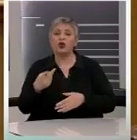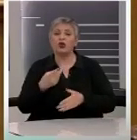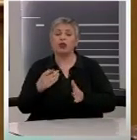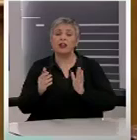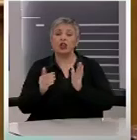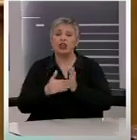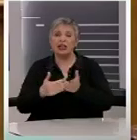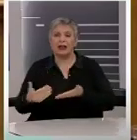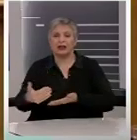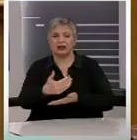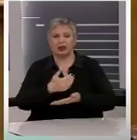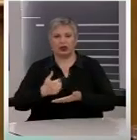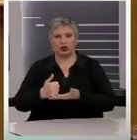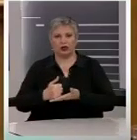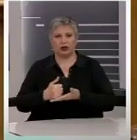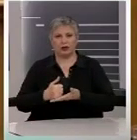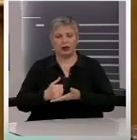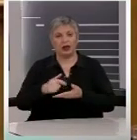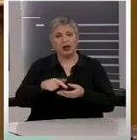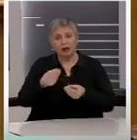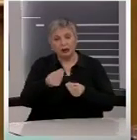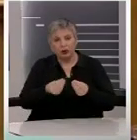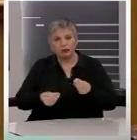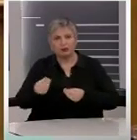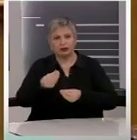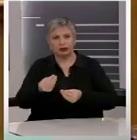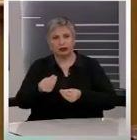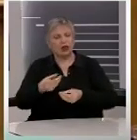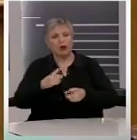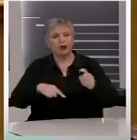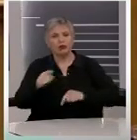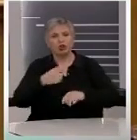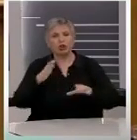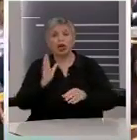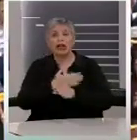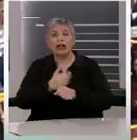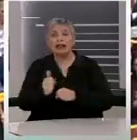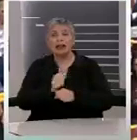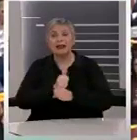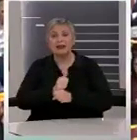από το 2015. Ποιος κατέστρεψε τη μεσαία τάξη, κύριε Μητσοτάκη? Ποιος την κατέστρεψε?